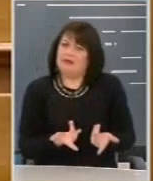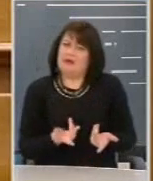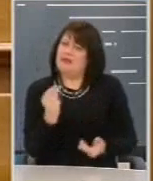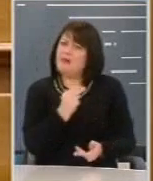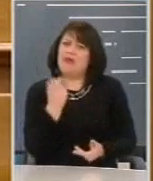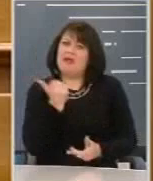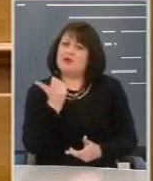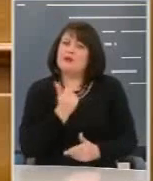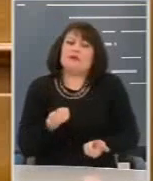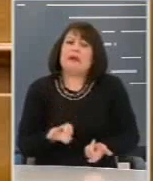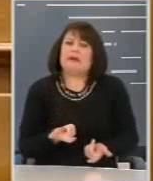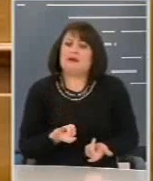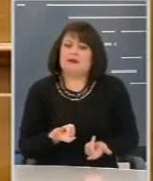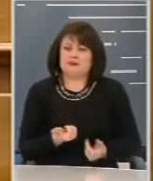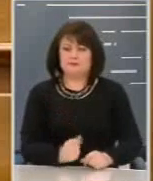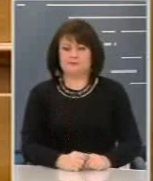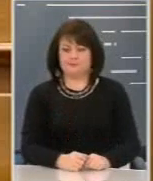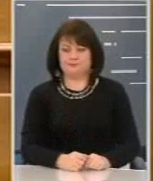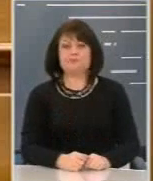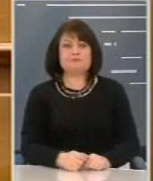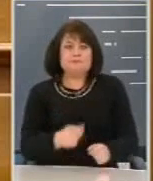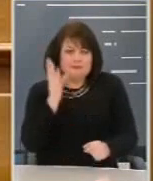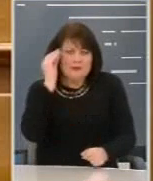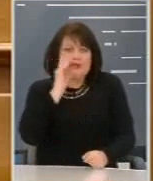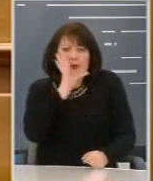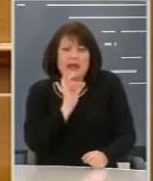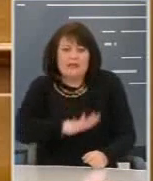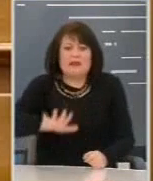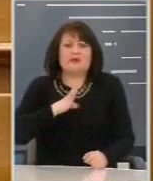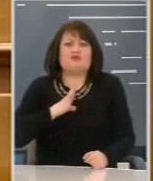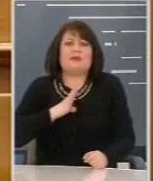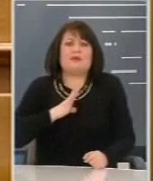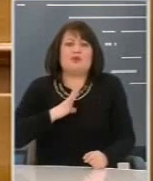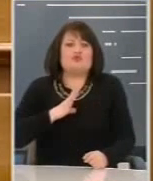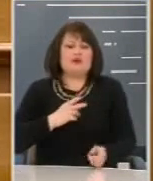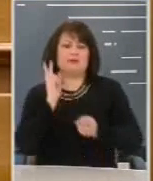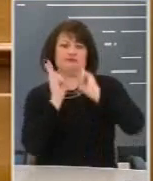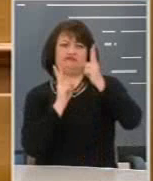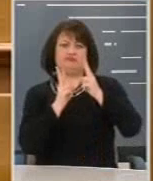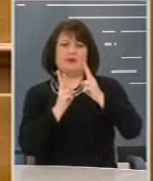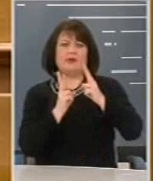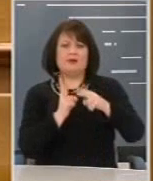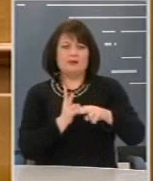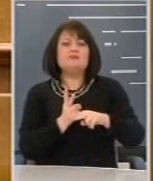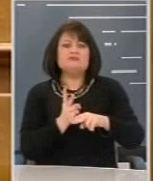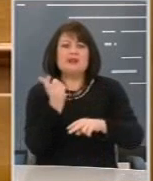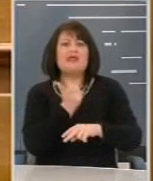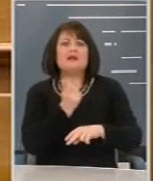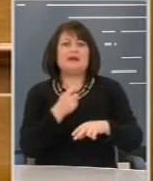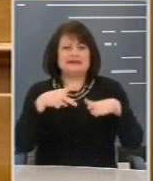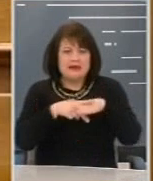και ο μοχλός πίεσης της αλήθειας προς την κοινωνία να καταγγείλει τα δάνεια. Κατήγγειλε λοιπόν η Τράπεζα